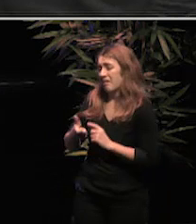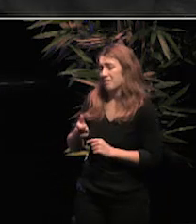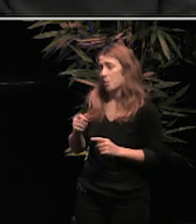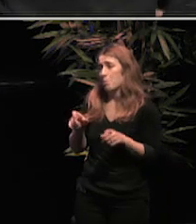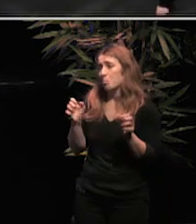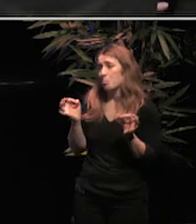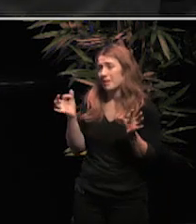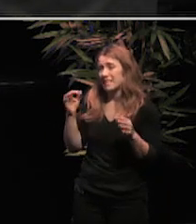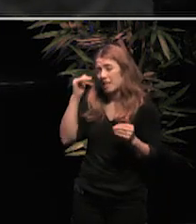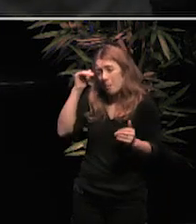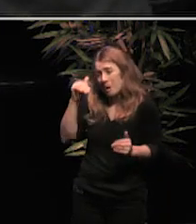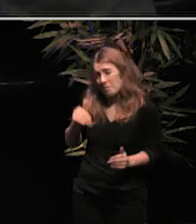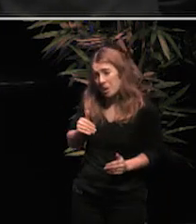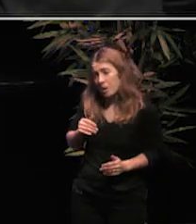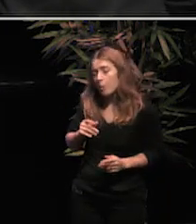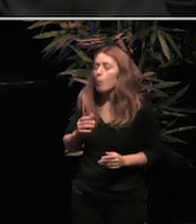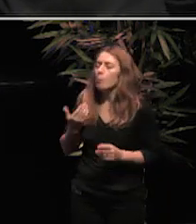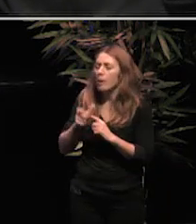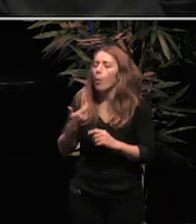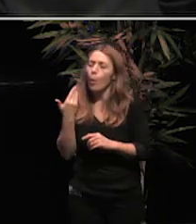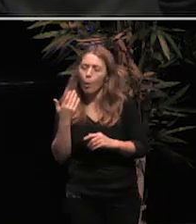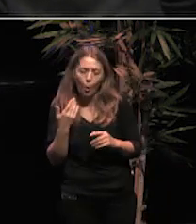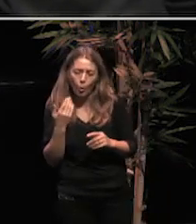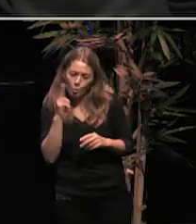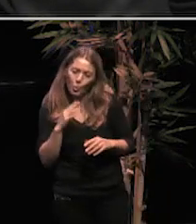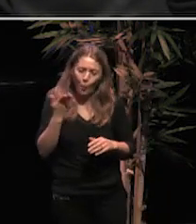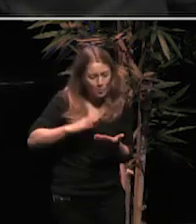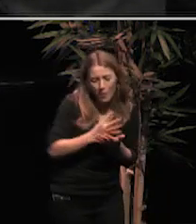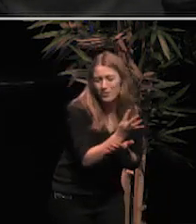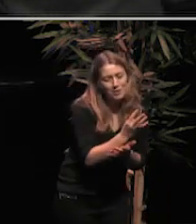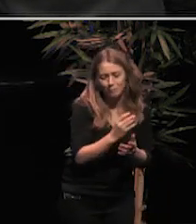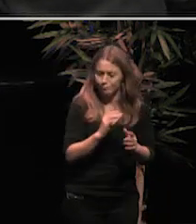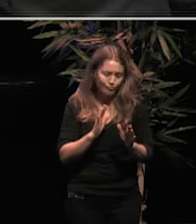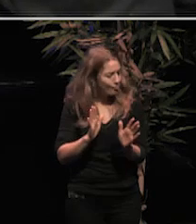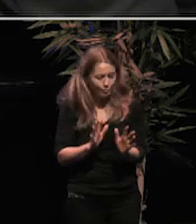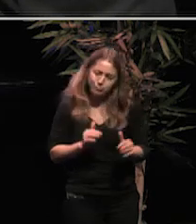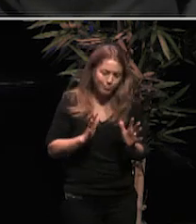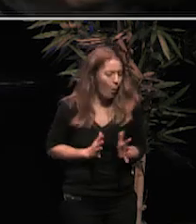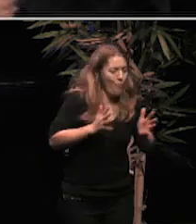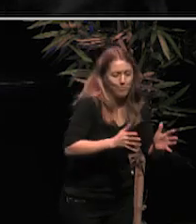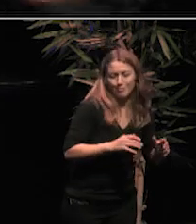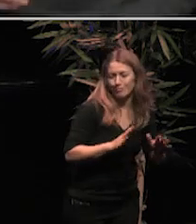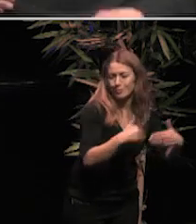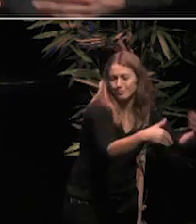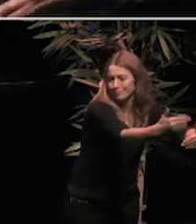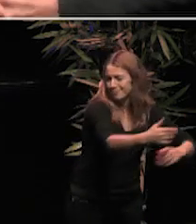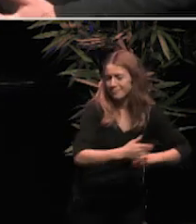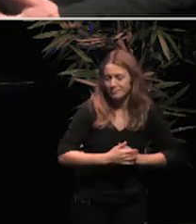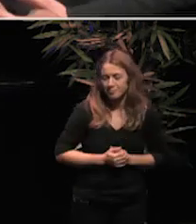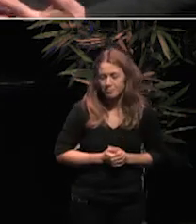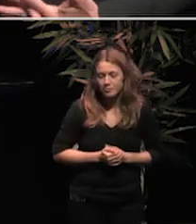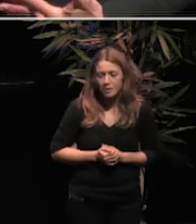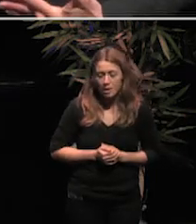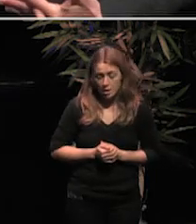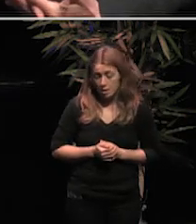d'autres projets qui arrivent derrière et voilà, qui permettent aussi de repartir. Et voilà, je pense que c'est